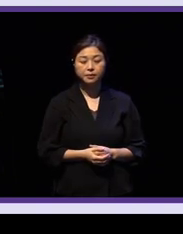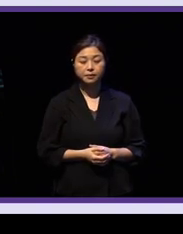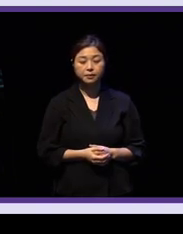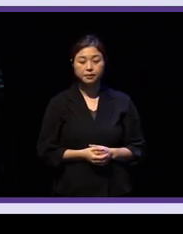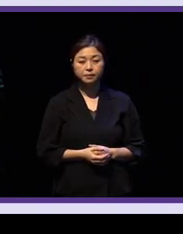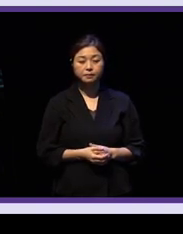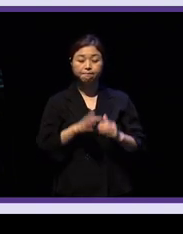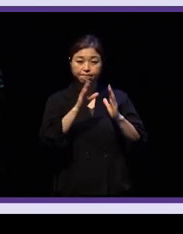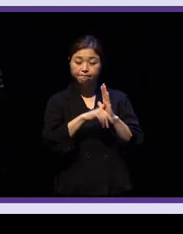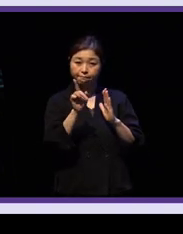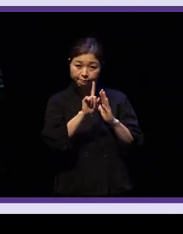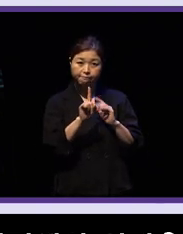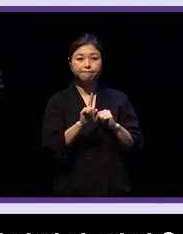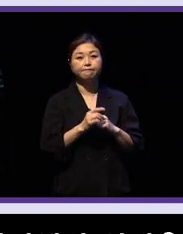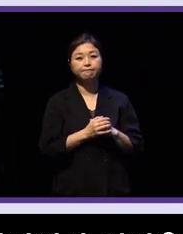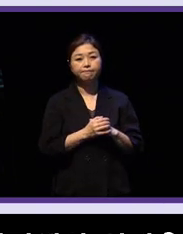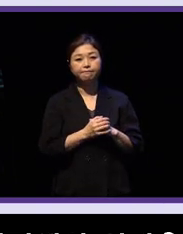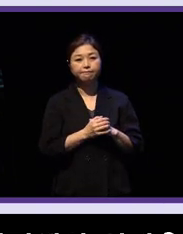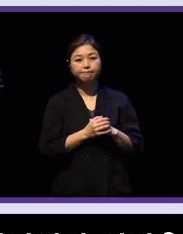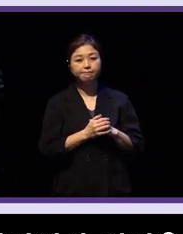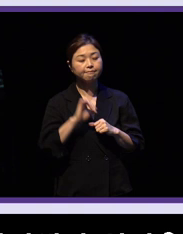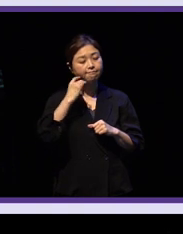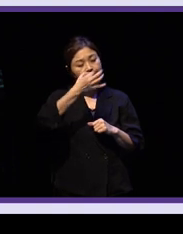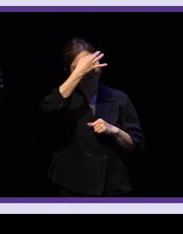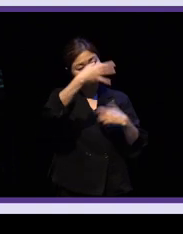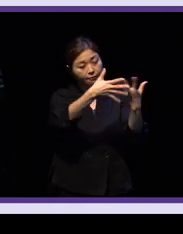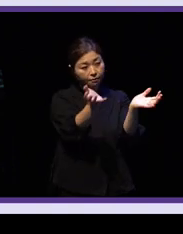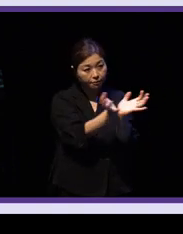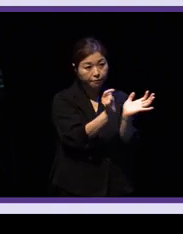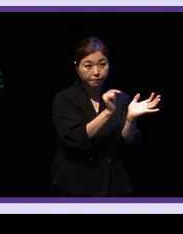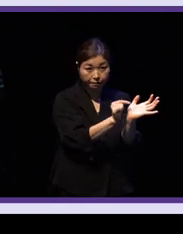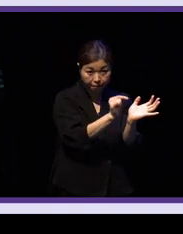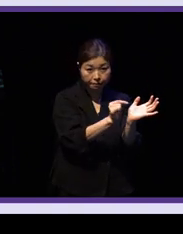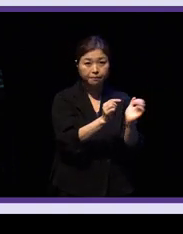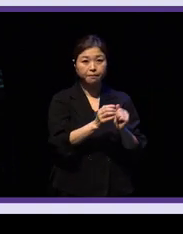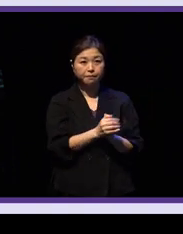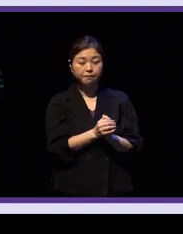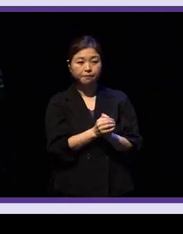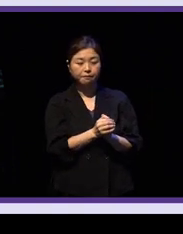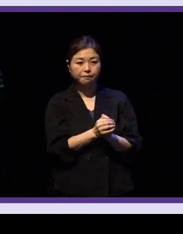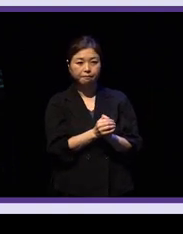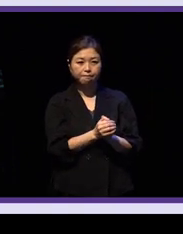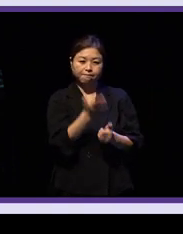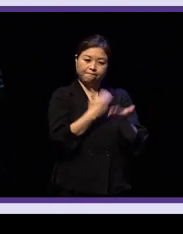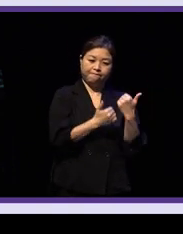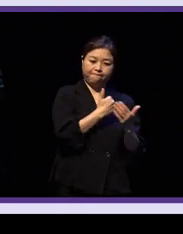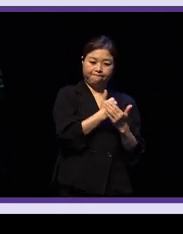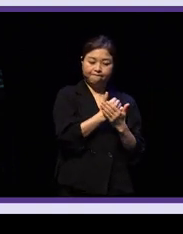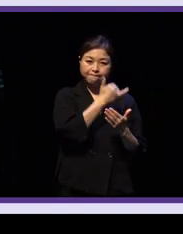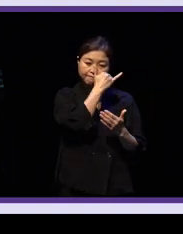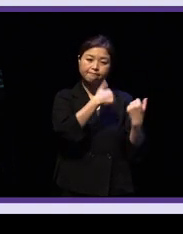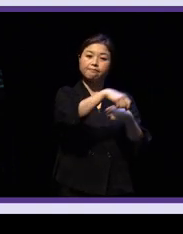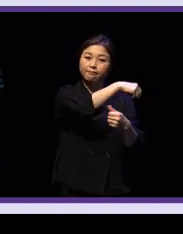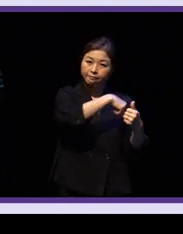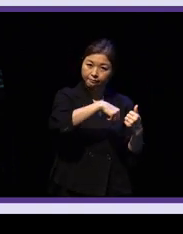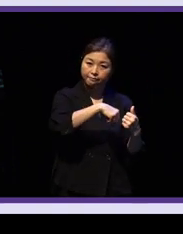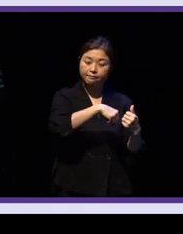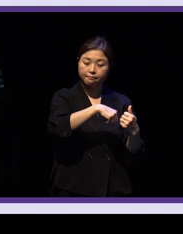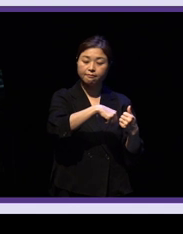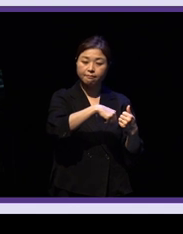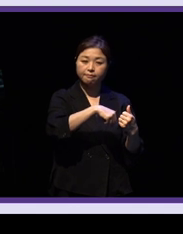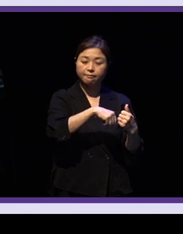사실 실제 예술 단체가 수혜를 받을 수 있는 어떤 여러 가지 어떤 환경적인 부분들